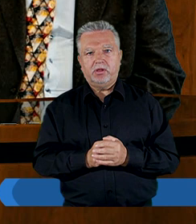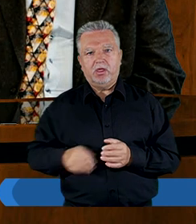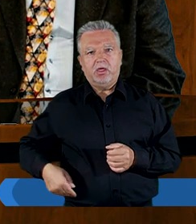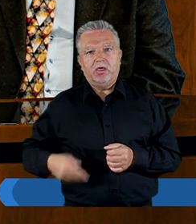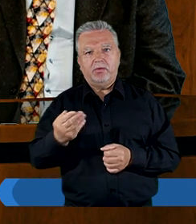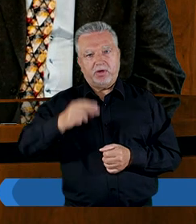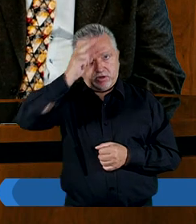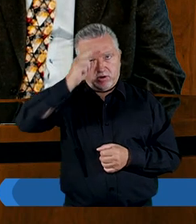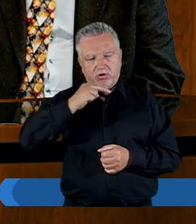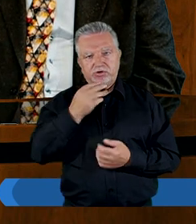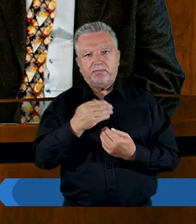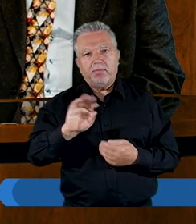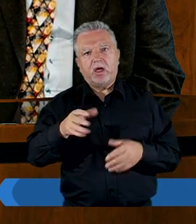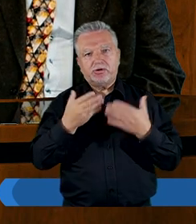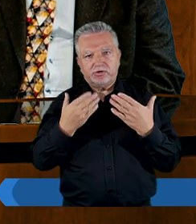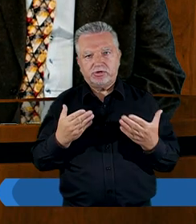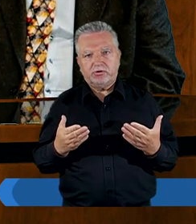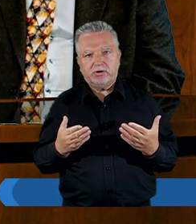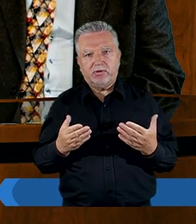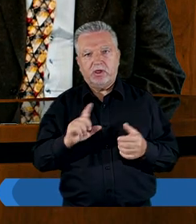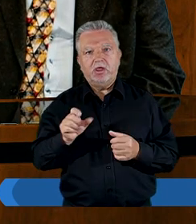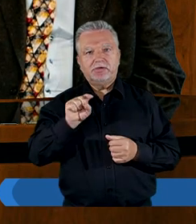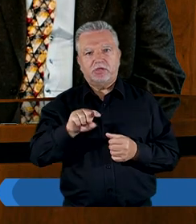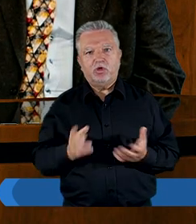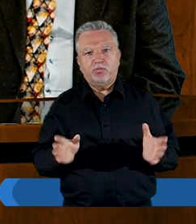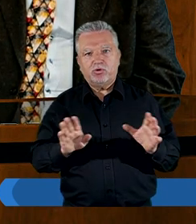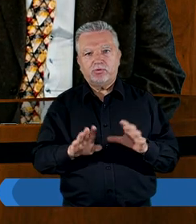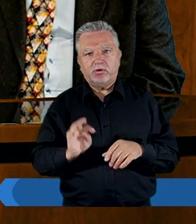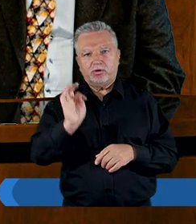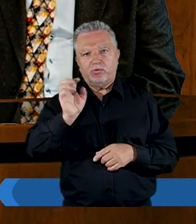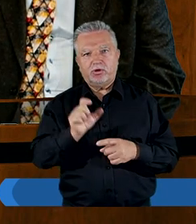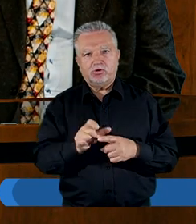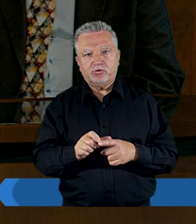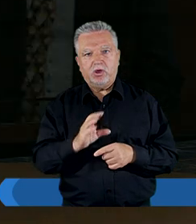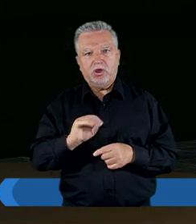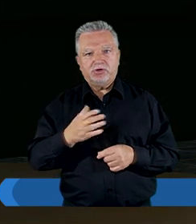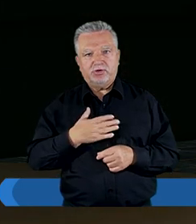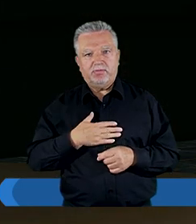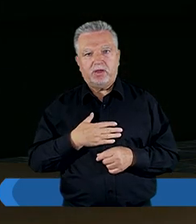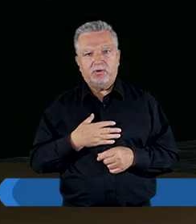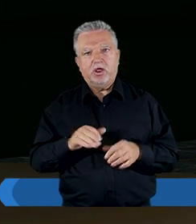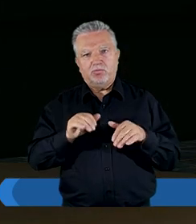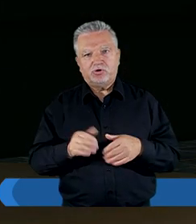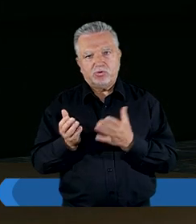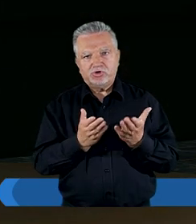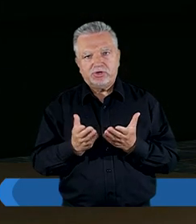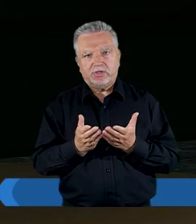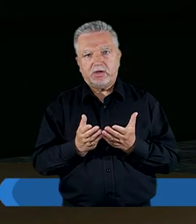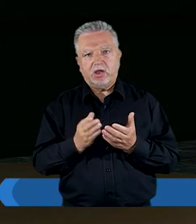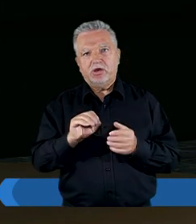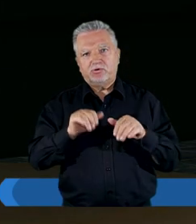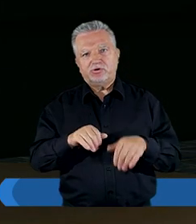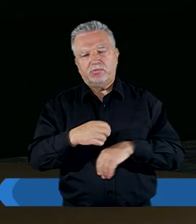Panie nasz i Ojcze, bardzo Ci dziękujemy za to błogosławieństwo Twojego Słowa, za to, że mamy dostęp do Niego, że